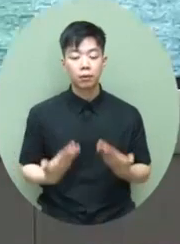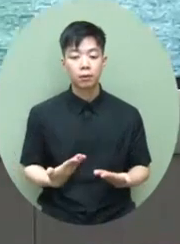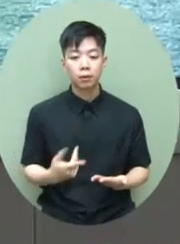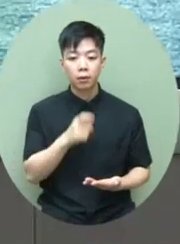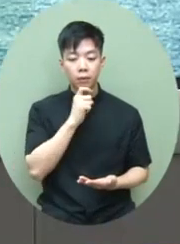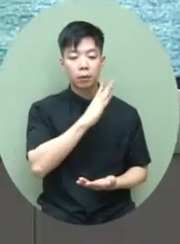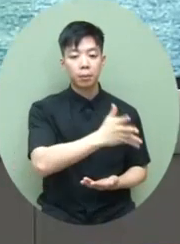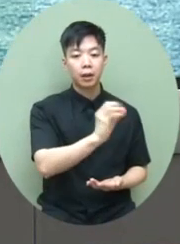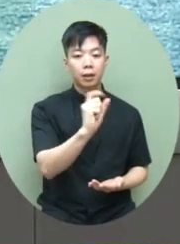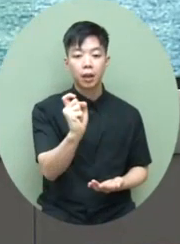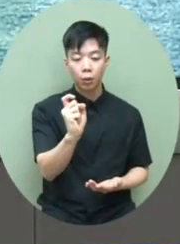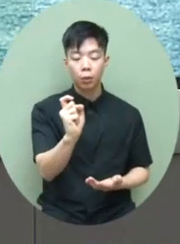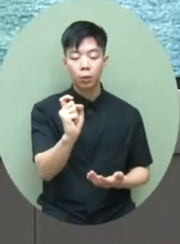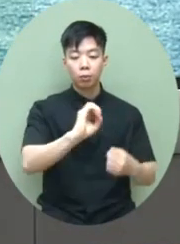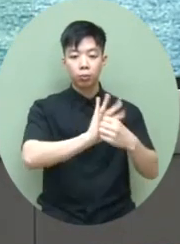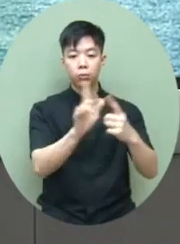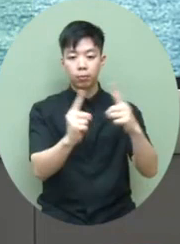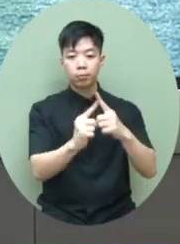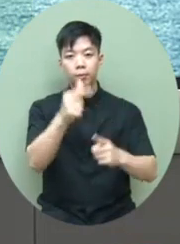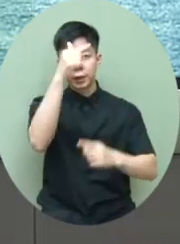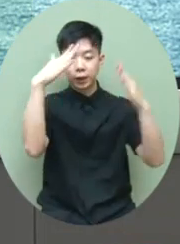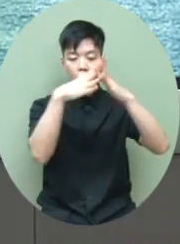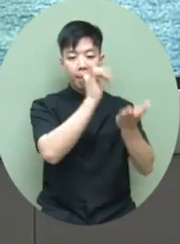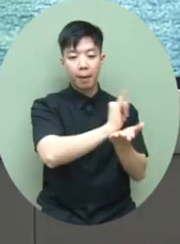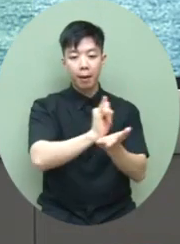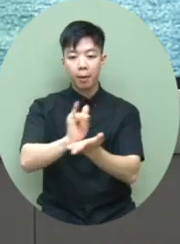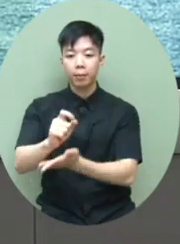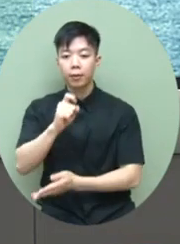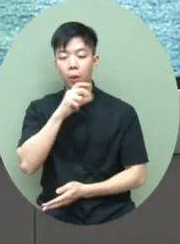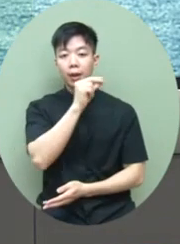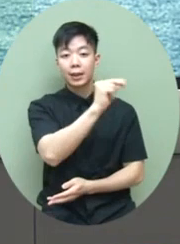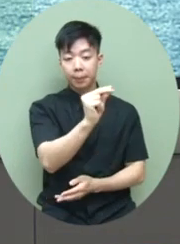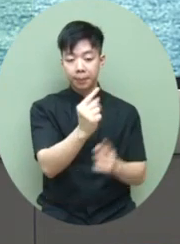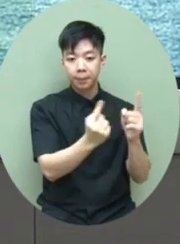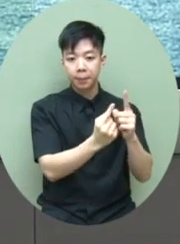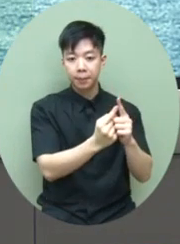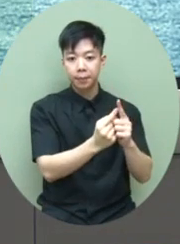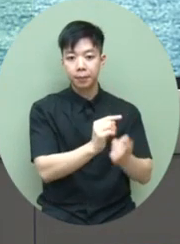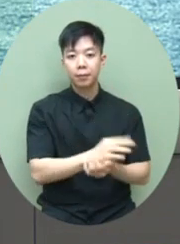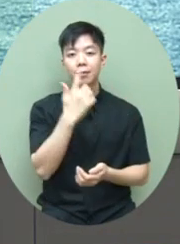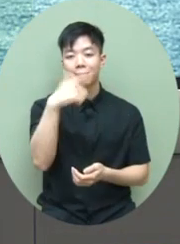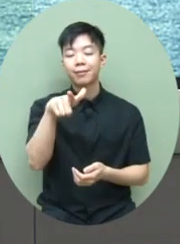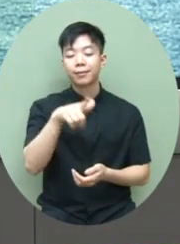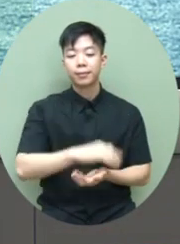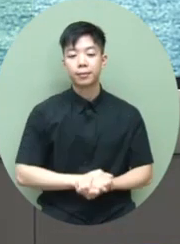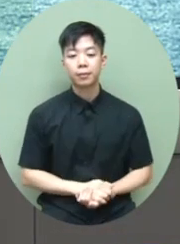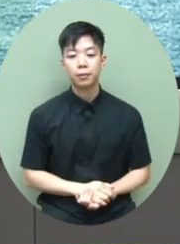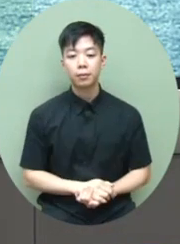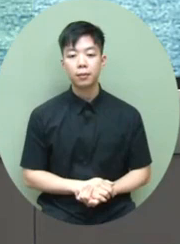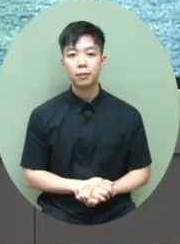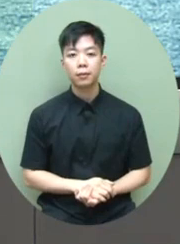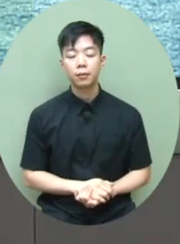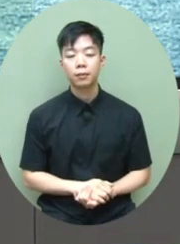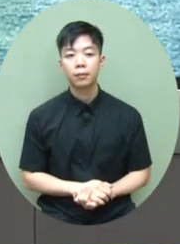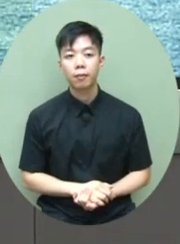有509名嘅確診病人留醫嘅，咁當中有77名嘅病人咧係新增嘅確診病人，咁